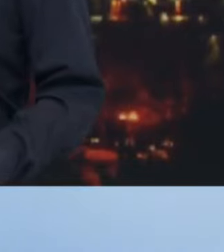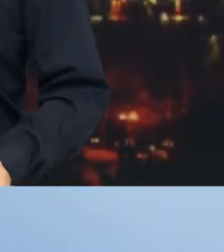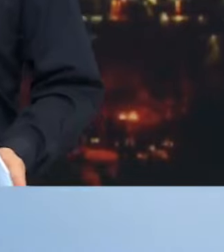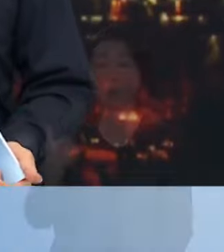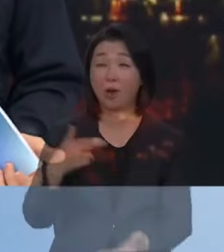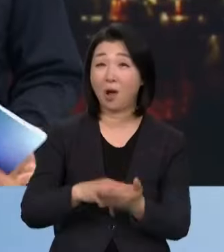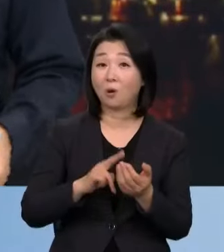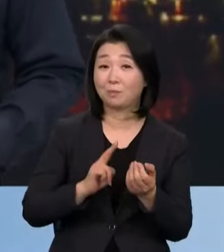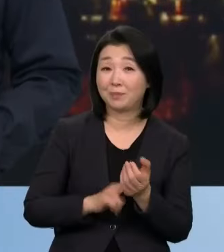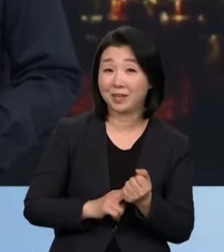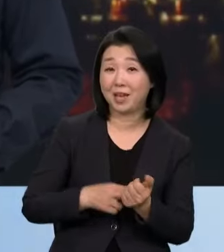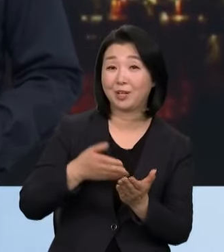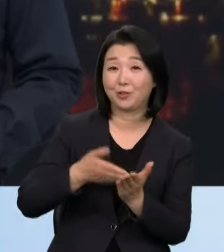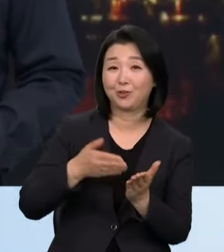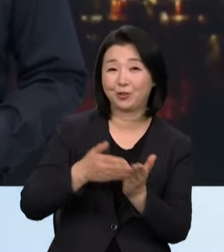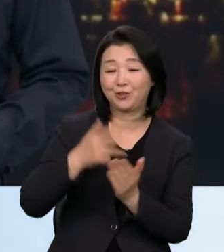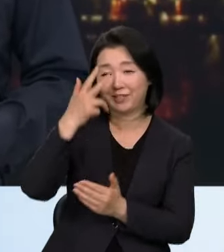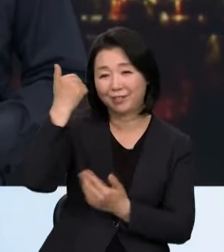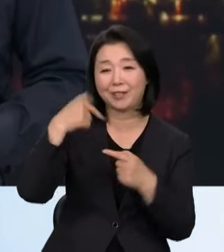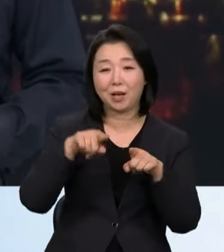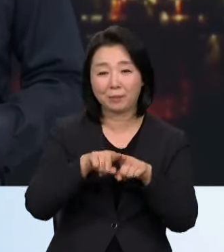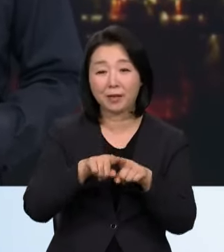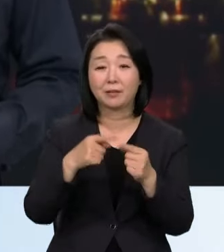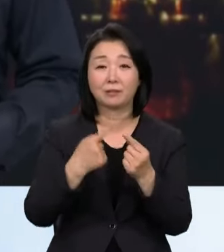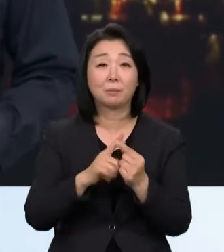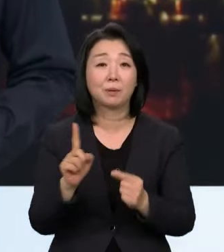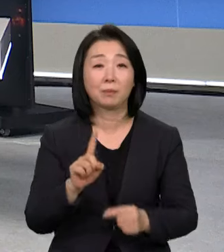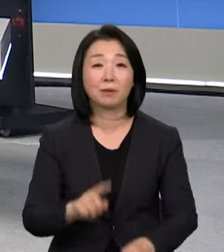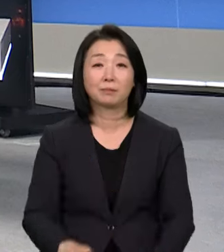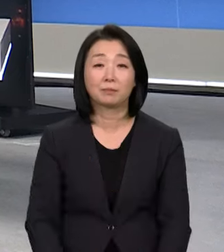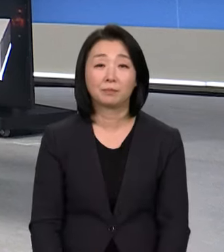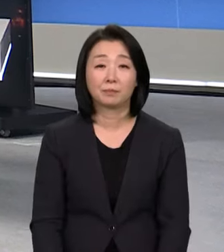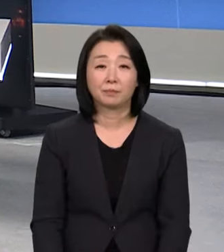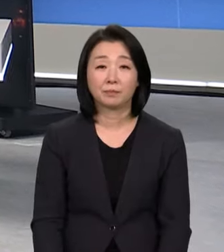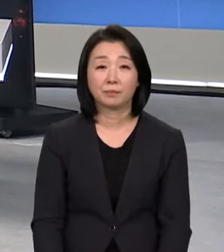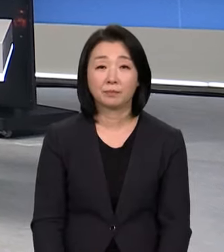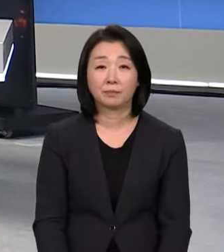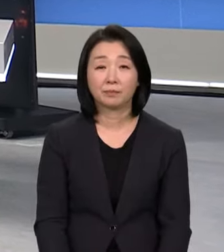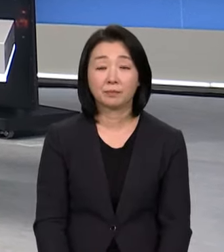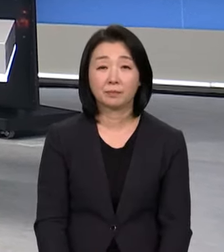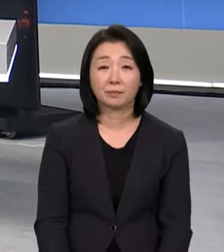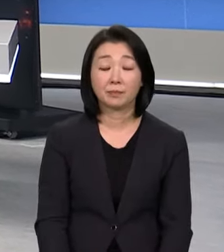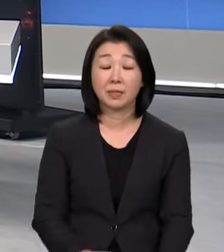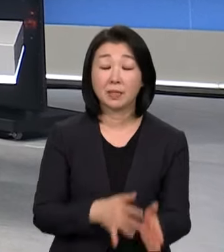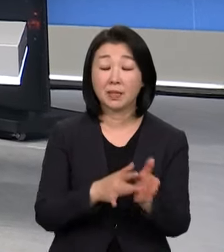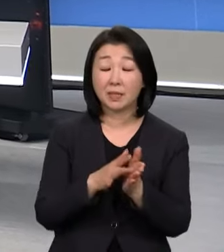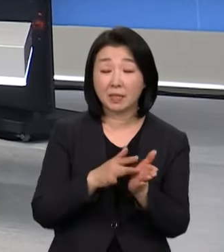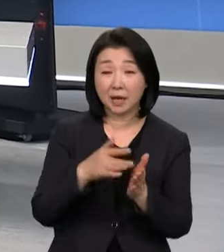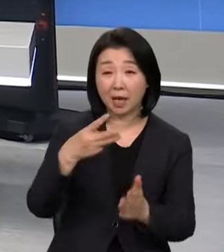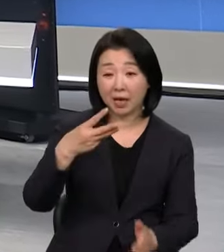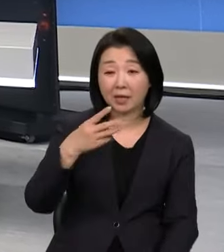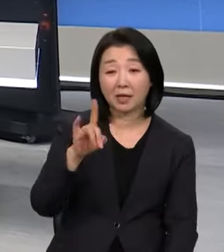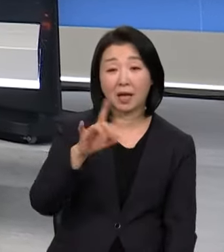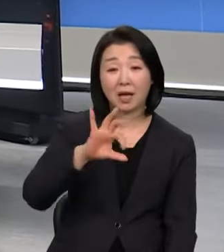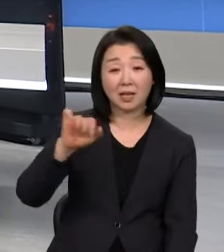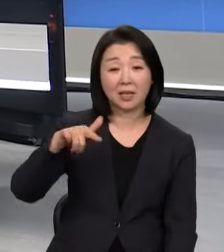네 돌아온 비하인드뉴스 이성대 기자 나왔습니다 첫 번째 볼까요네 첫 번째 이슈 보겠습니다 타일레 놀이